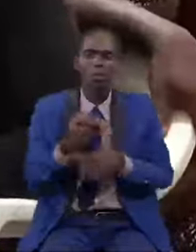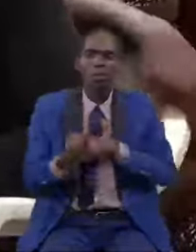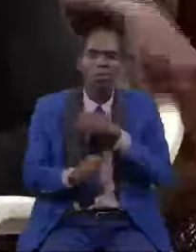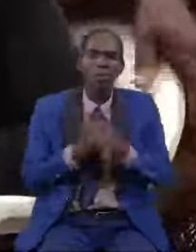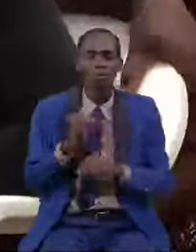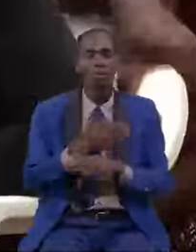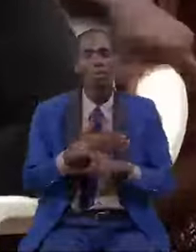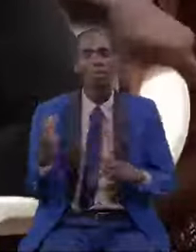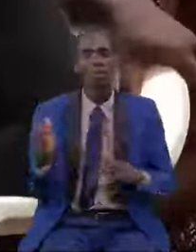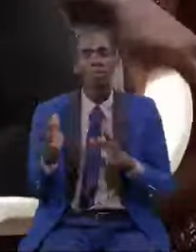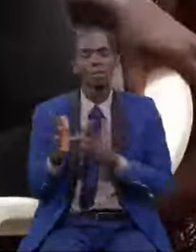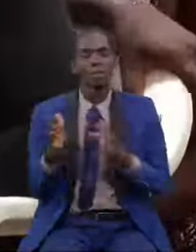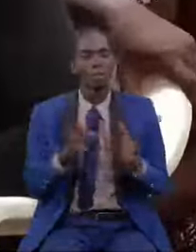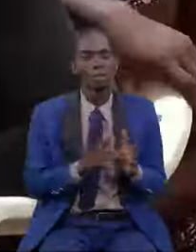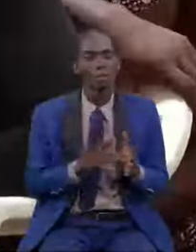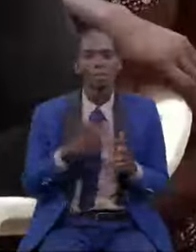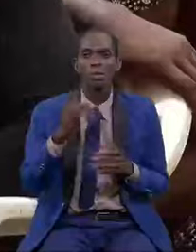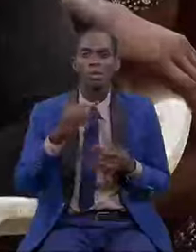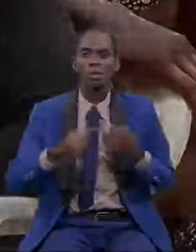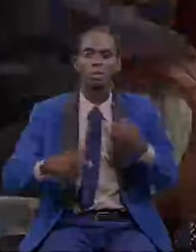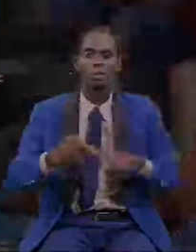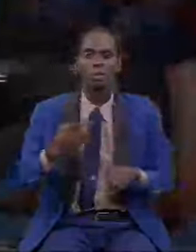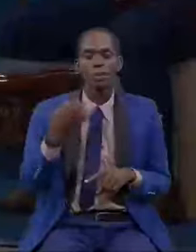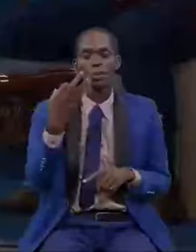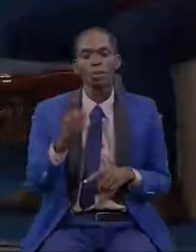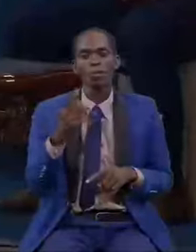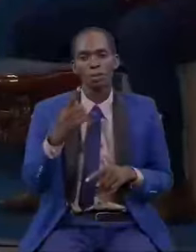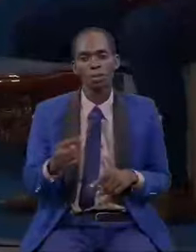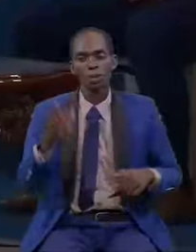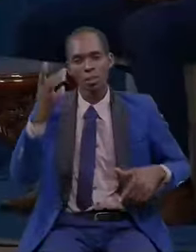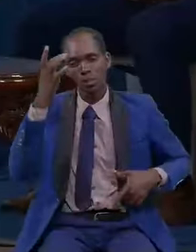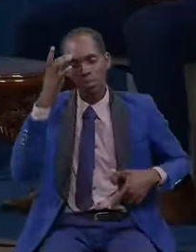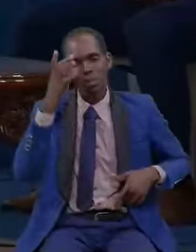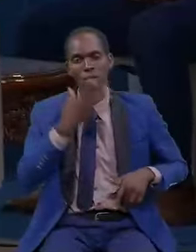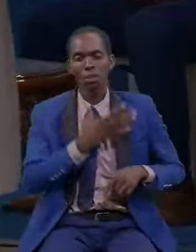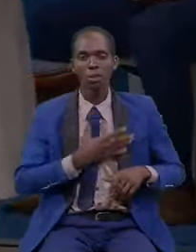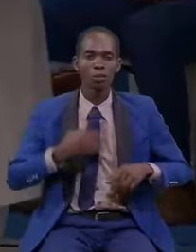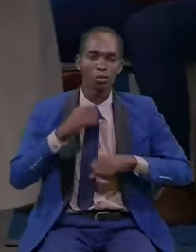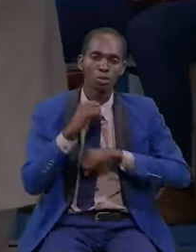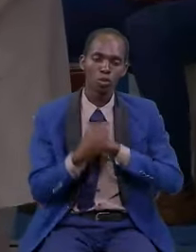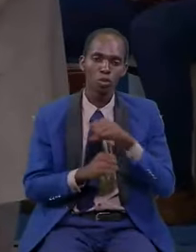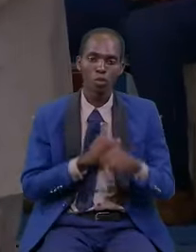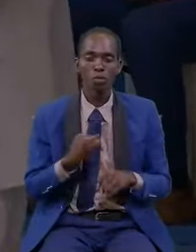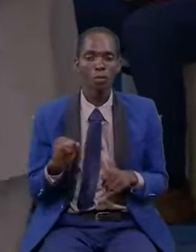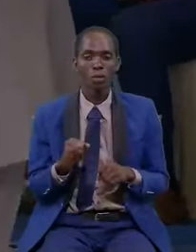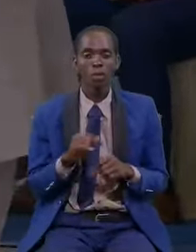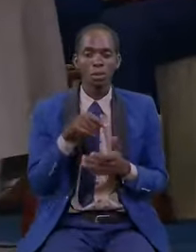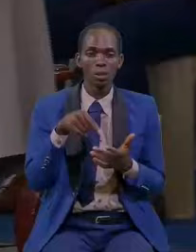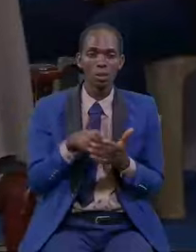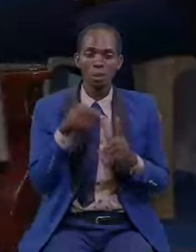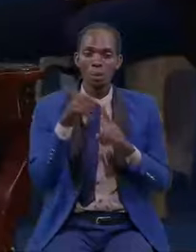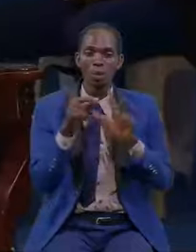Jésus, l'ami des malades et des souffrants. Je suis divisé en trois